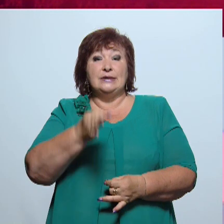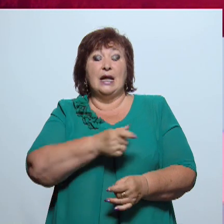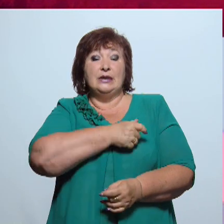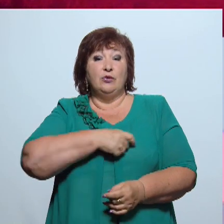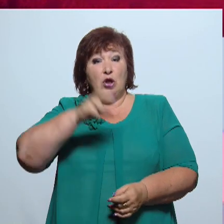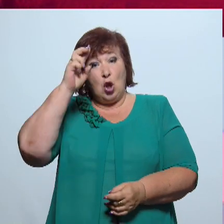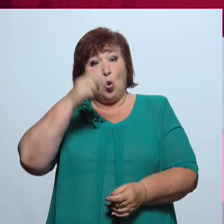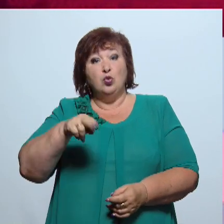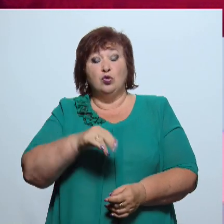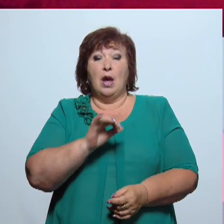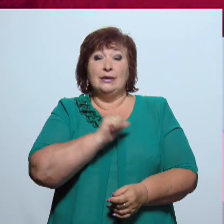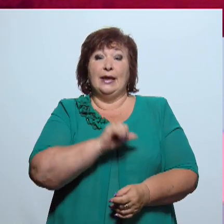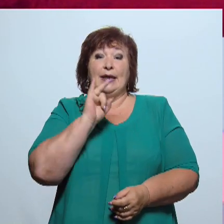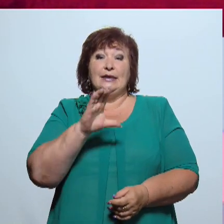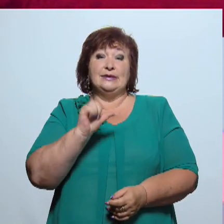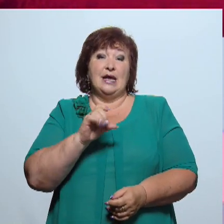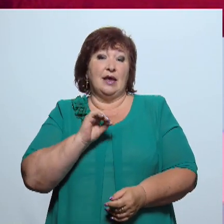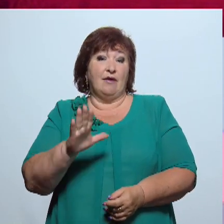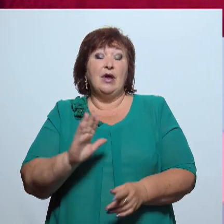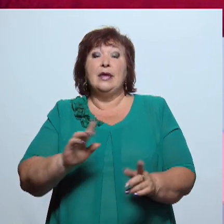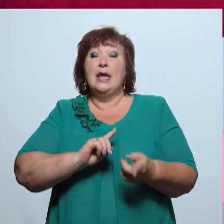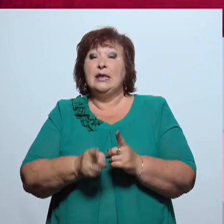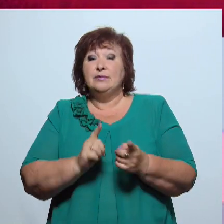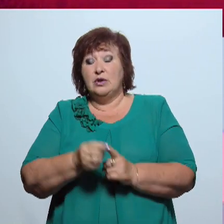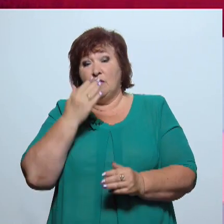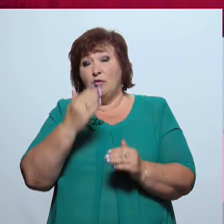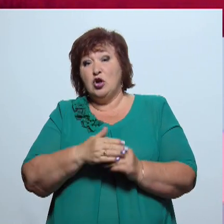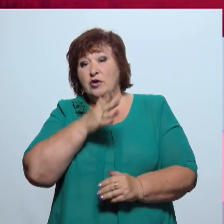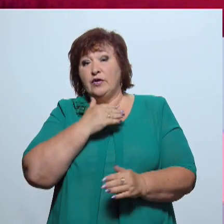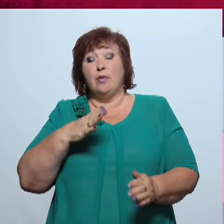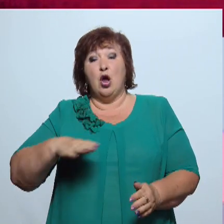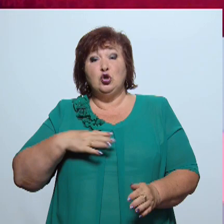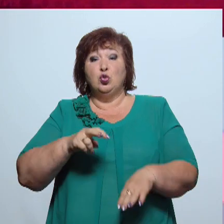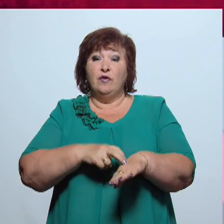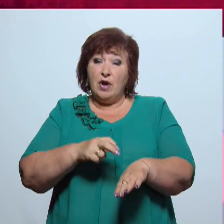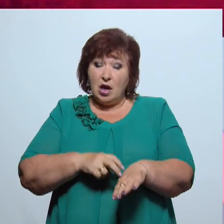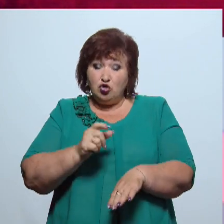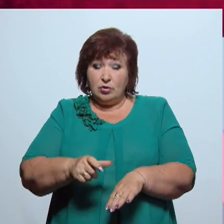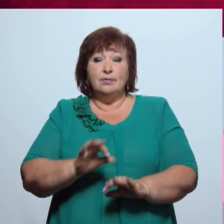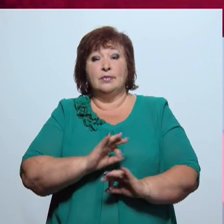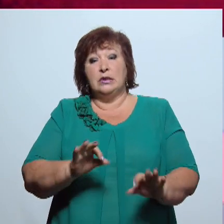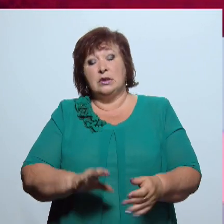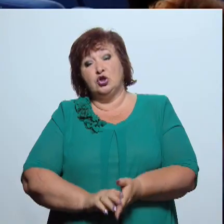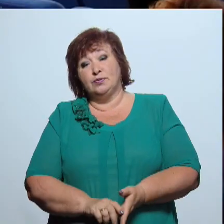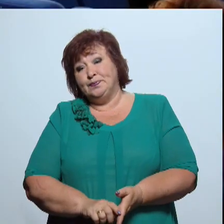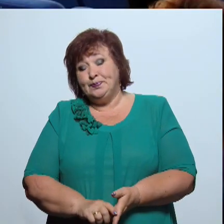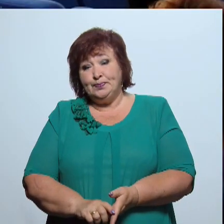депутат Госдумы Андрей Исаев. Какие еще изменения в ближайшее время ждут врачей, расскажут наши корреспонденты.